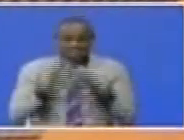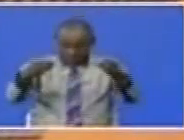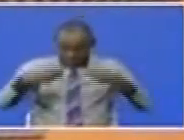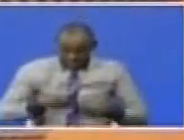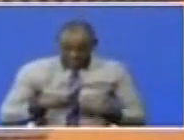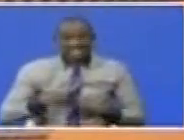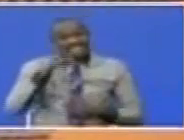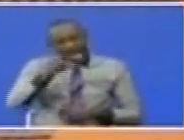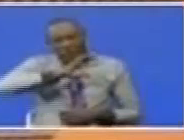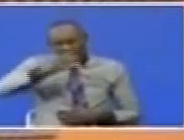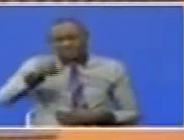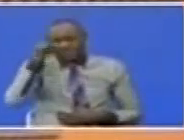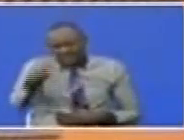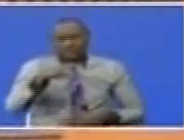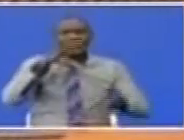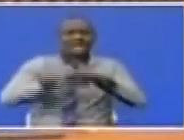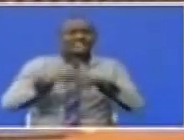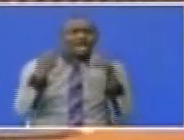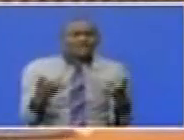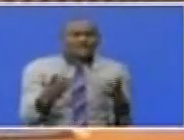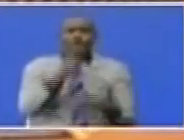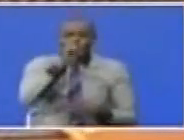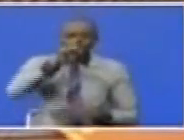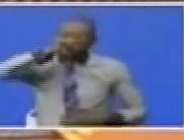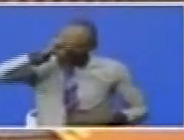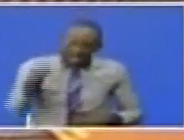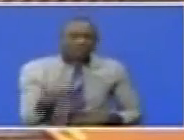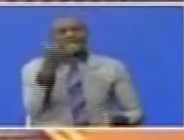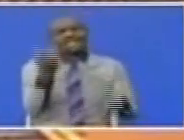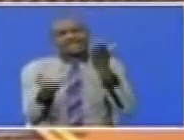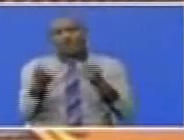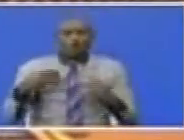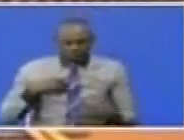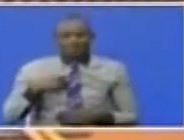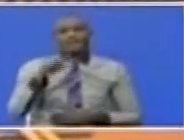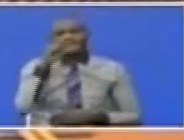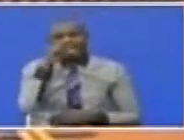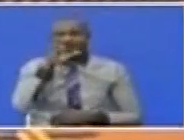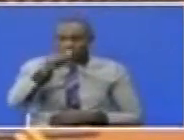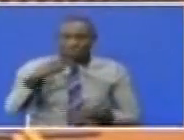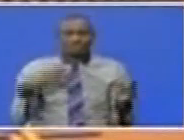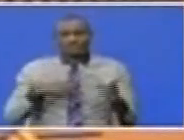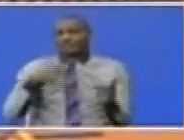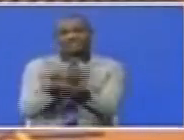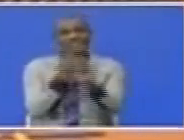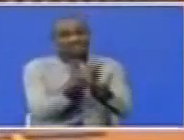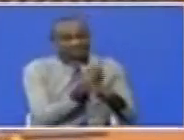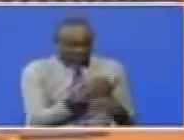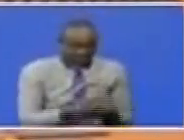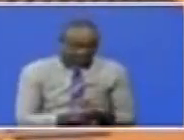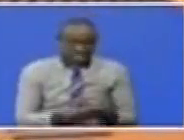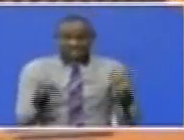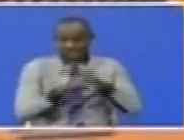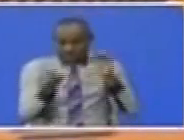hiyo sasa imeweza kupokea zaidi ya tani moja ya mihadarati aina hiyo kutoka kwa wauzaji. Naibu wa kamishna